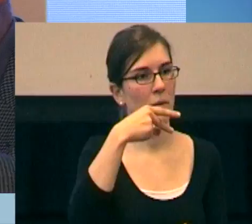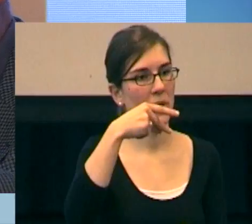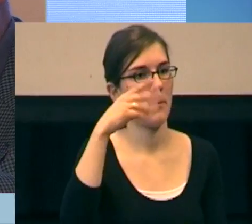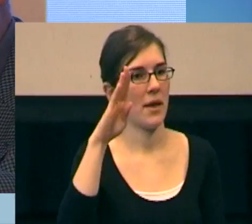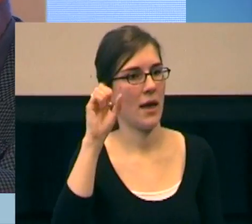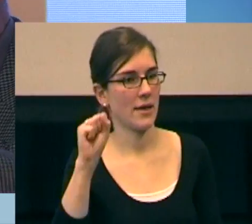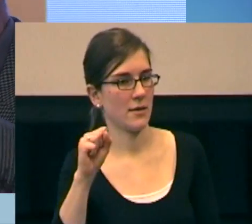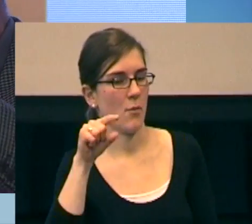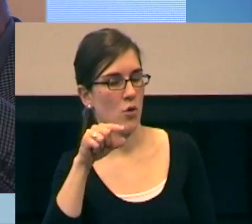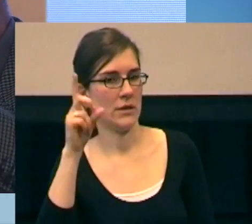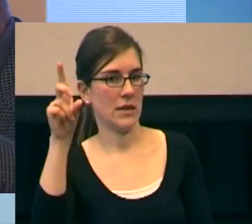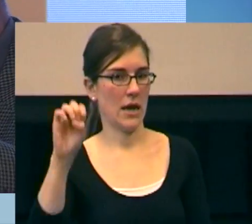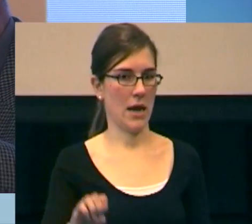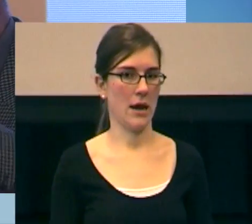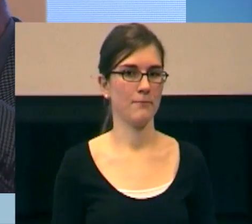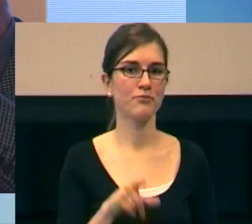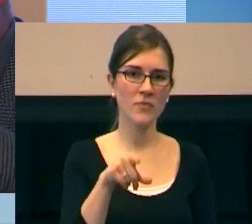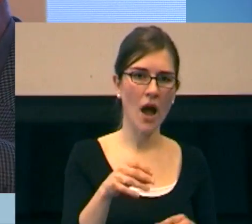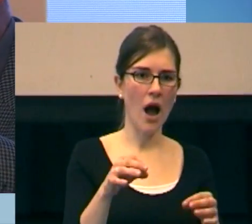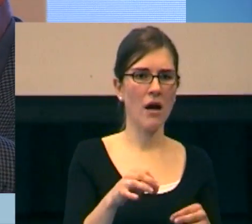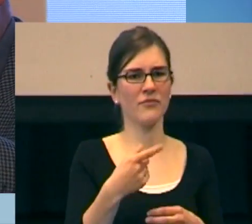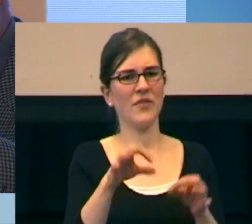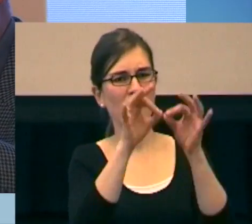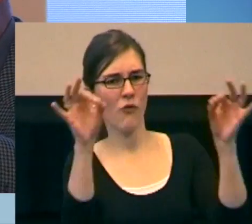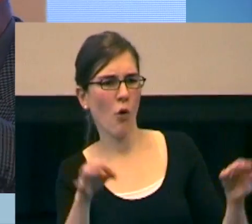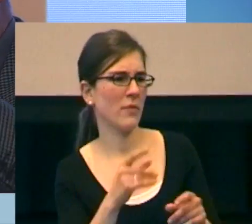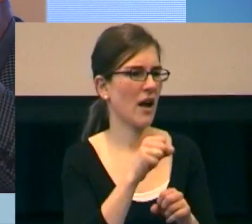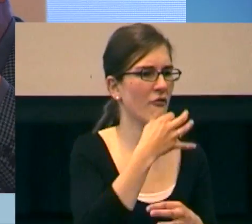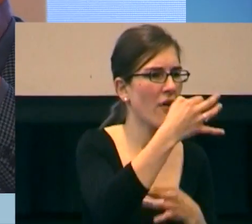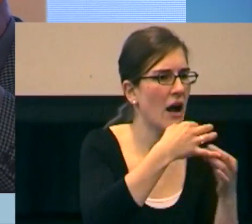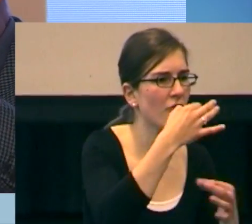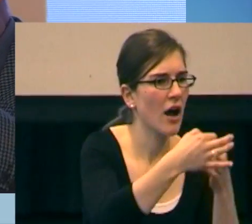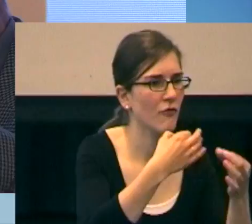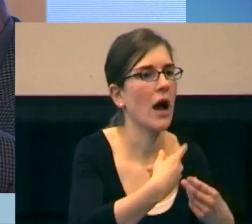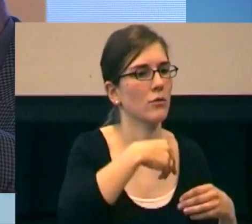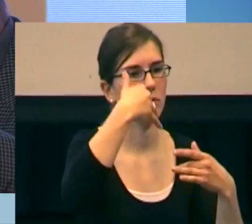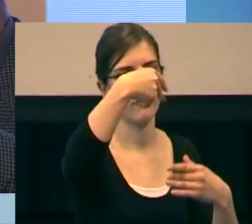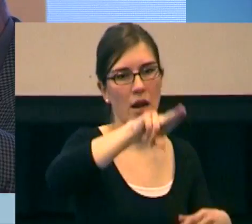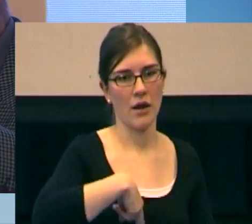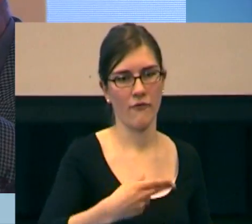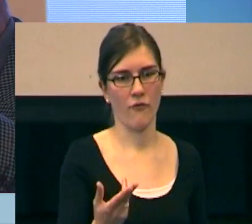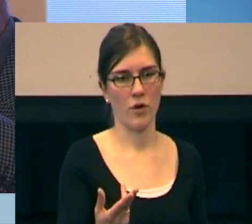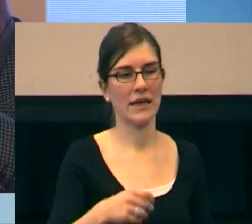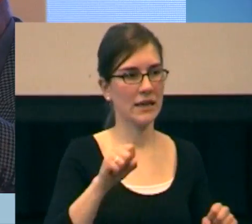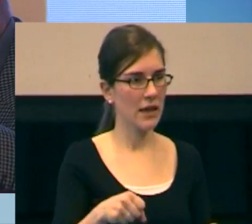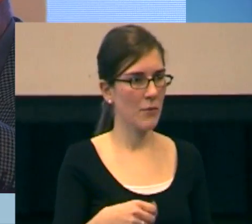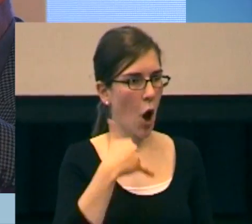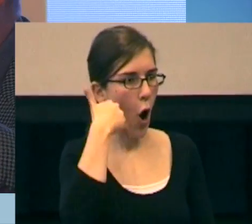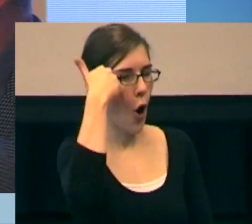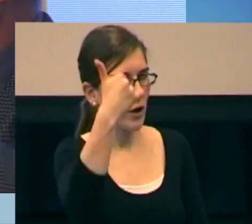de dort ist ein Forum dort können Sie Fragen stellen dann gibt es eine Hotline von der Deutschen